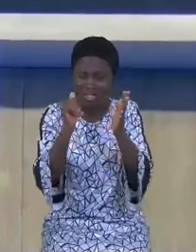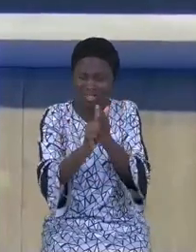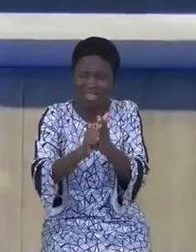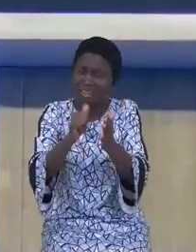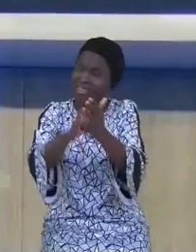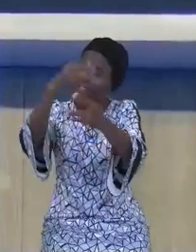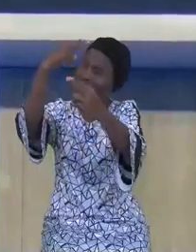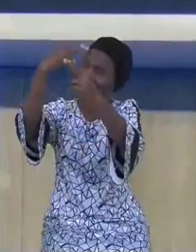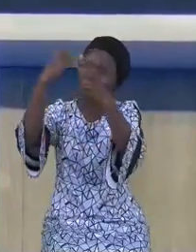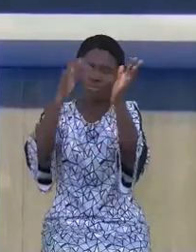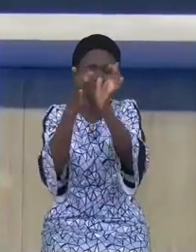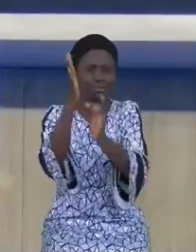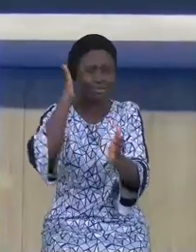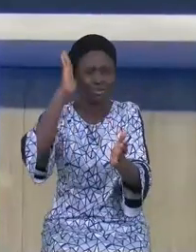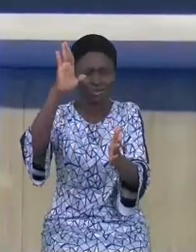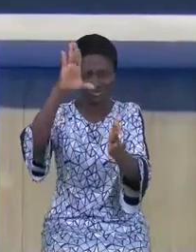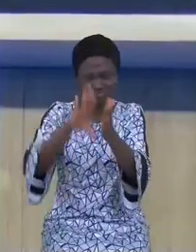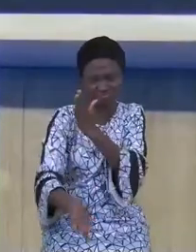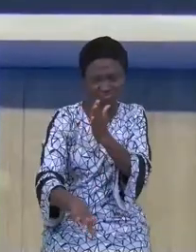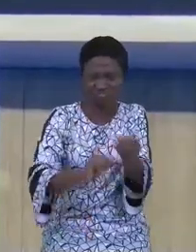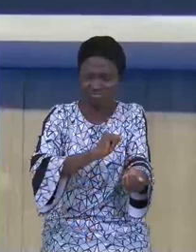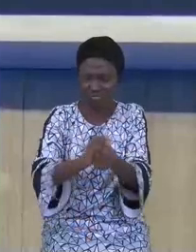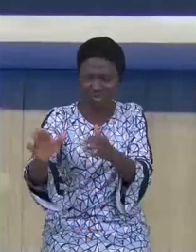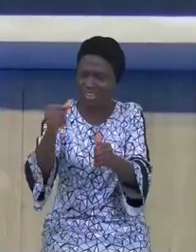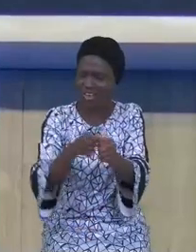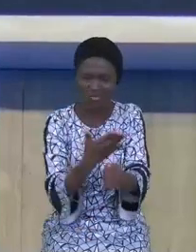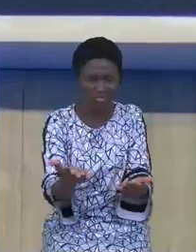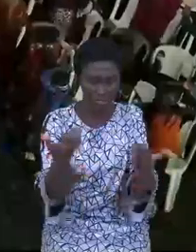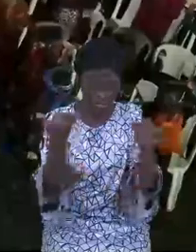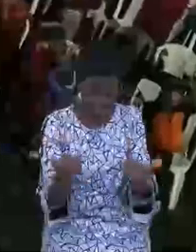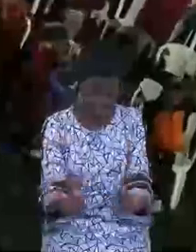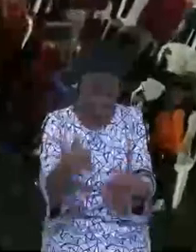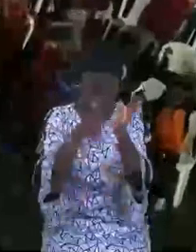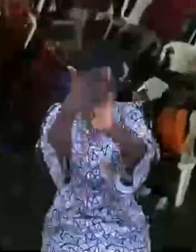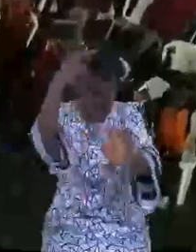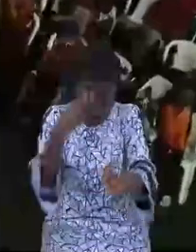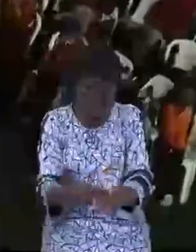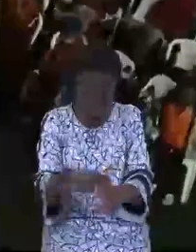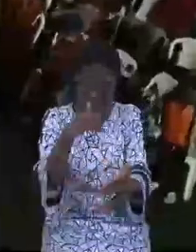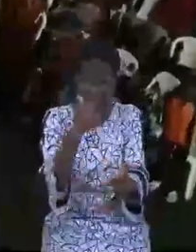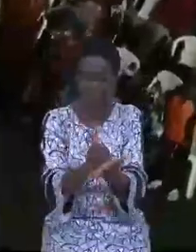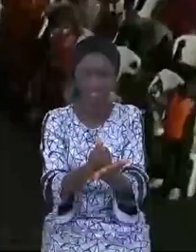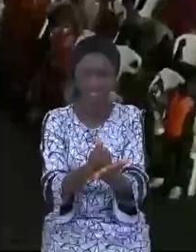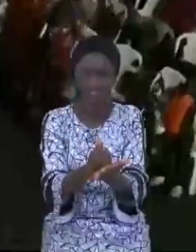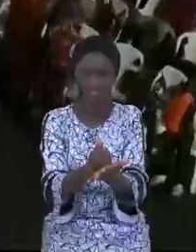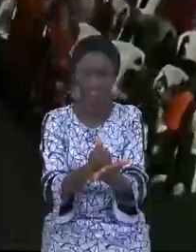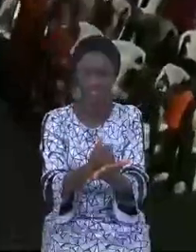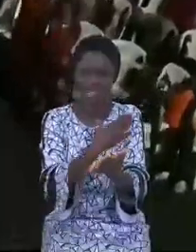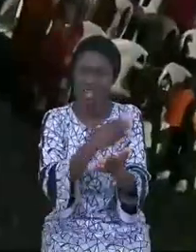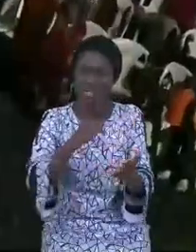de Jésus subjugue toute chose maintenant au nom de Jésus. Et